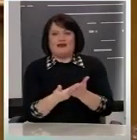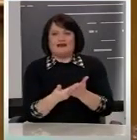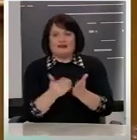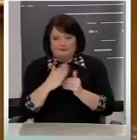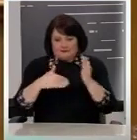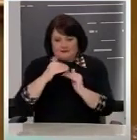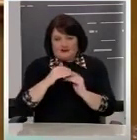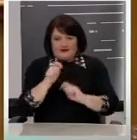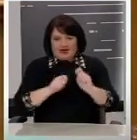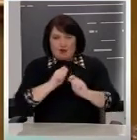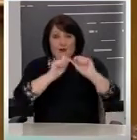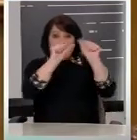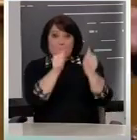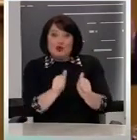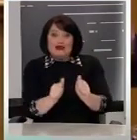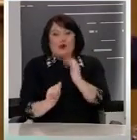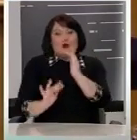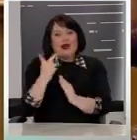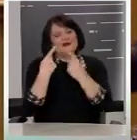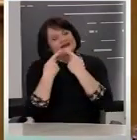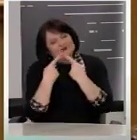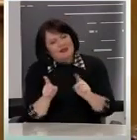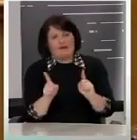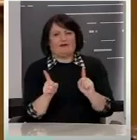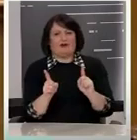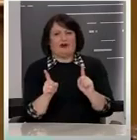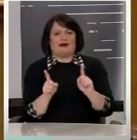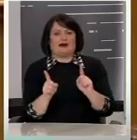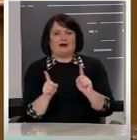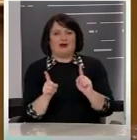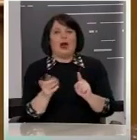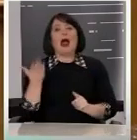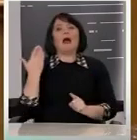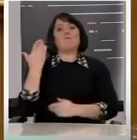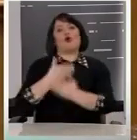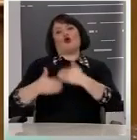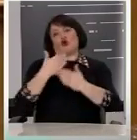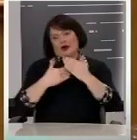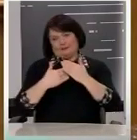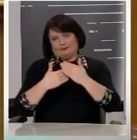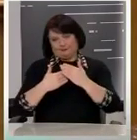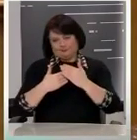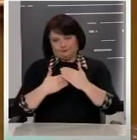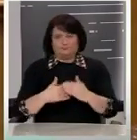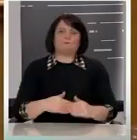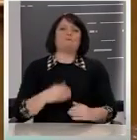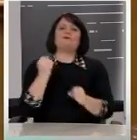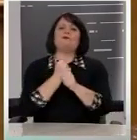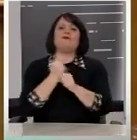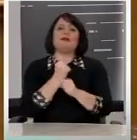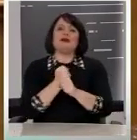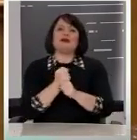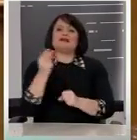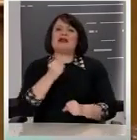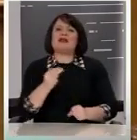ένα μοντέλο ανάπτυξης πολύ διαφορετικό αυτό που κάναμε τα προηγούμενα χρόνια. Για τα εργασιακά